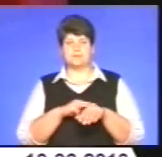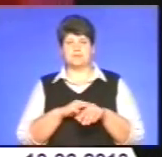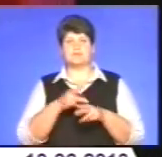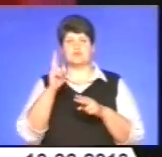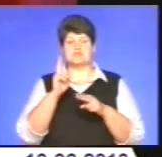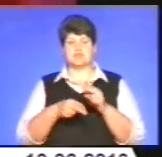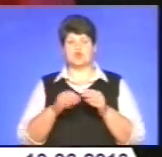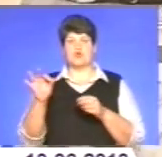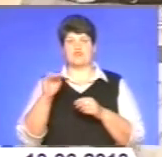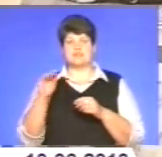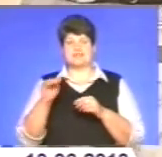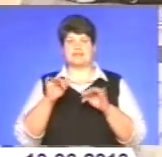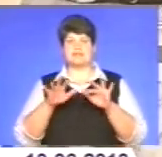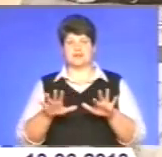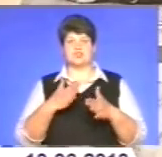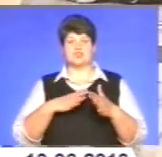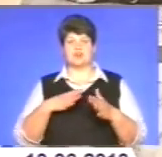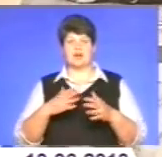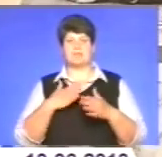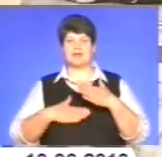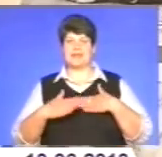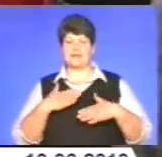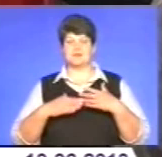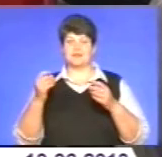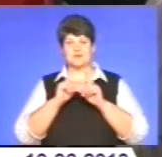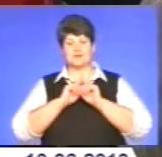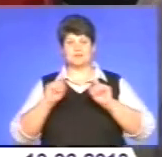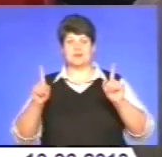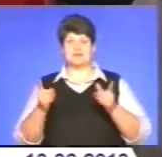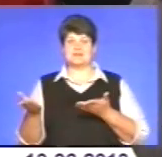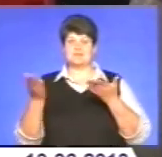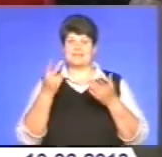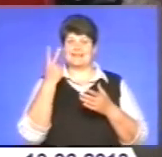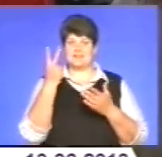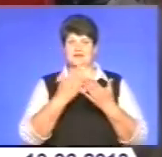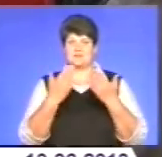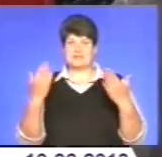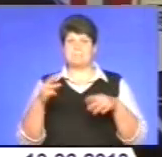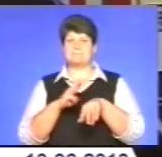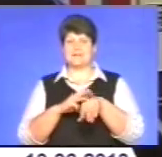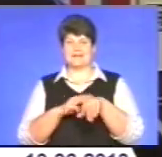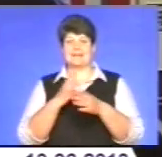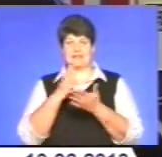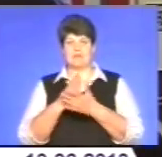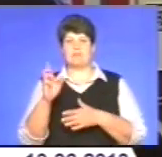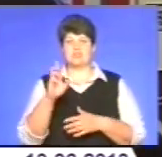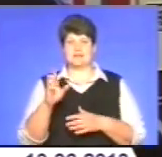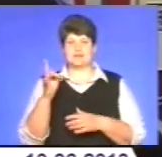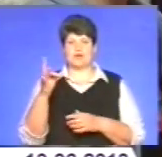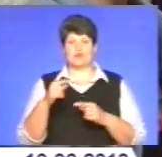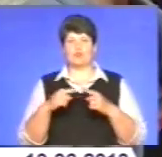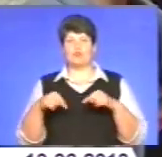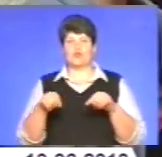заходів на ветеранів чекав приємний сюрприз. Їх запросили відвідати одразу два музеї – міліцейський, який діє у Бережанському райвідділі,